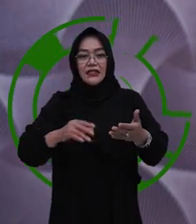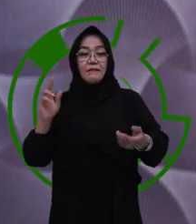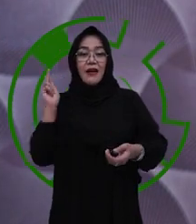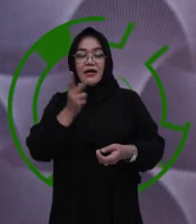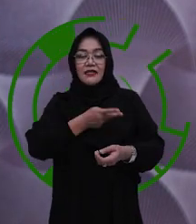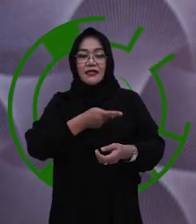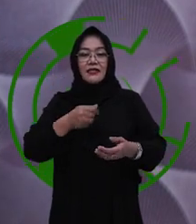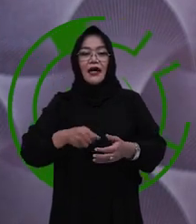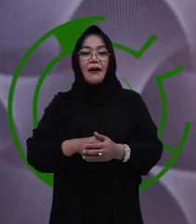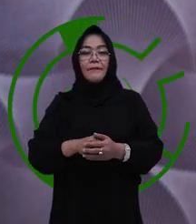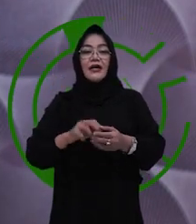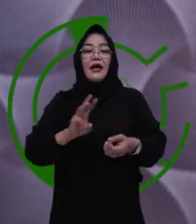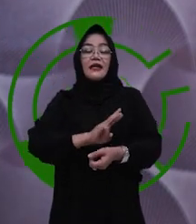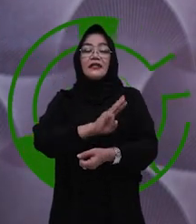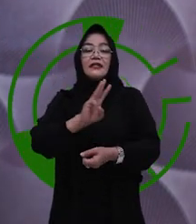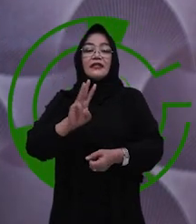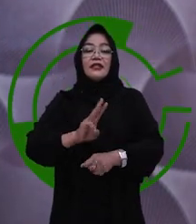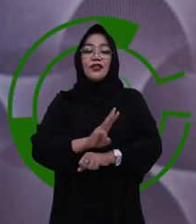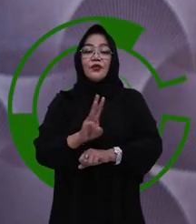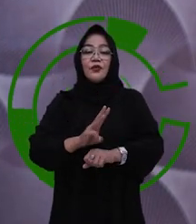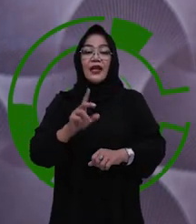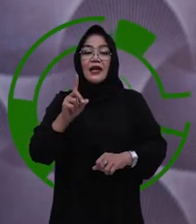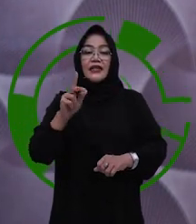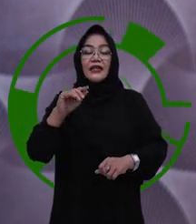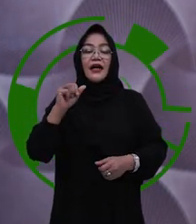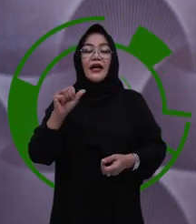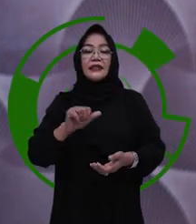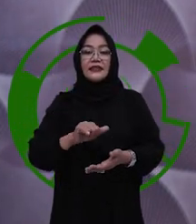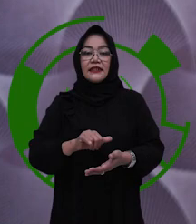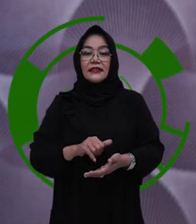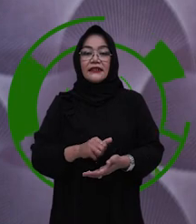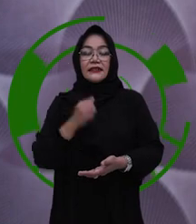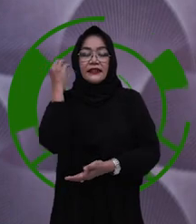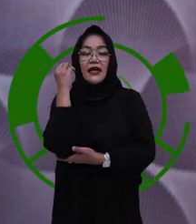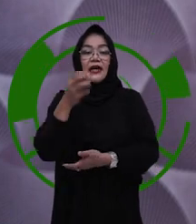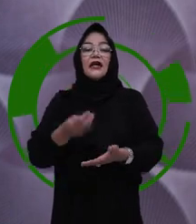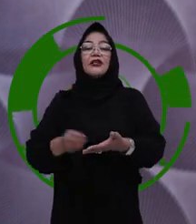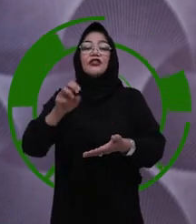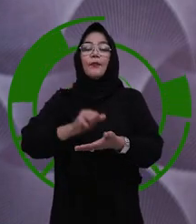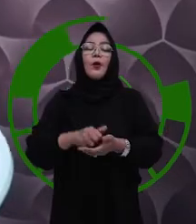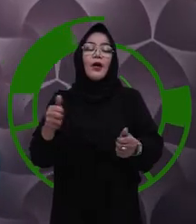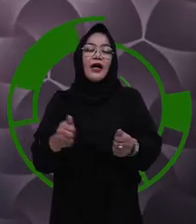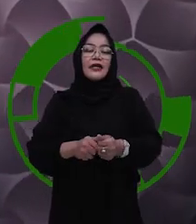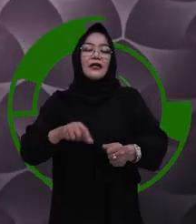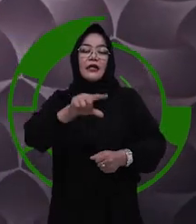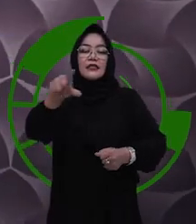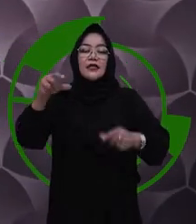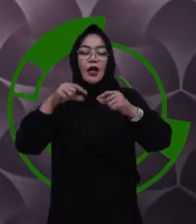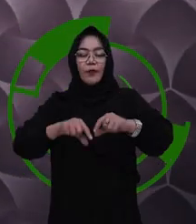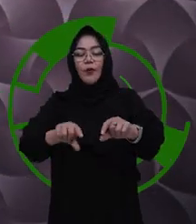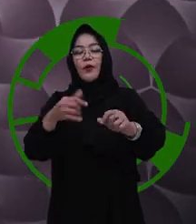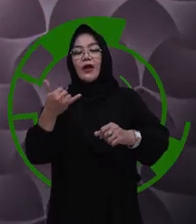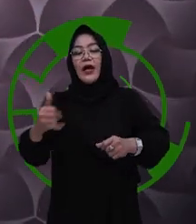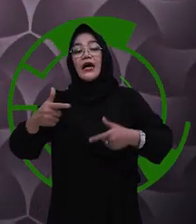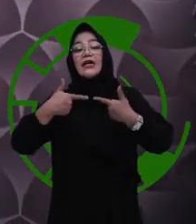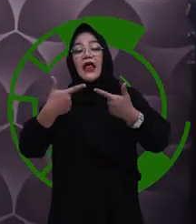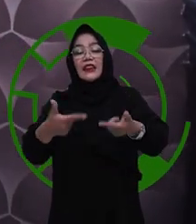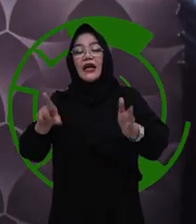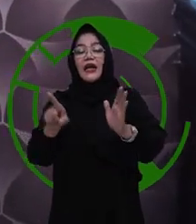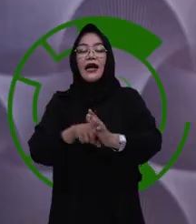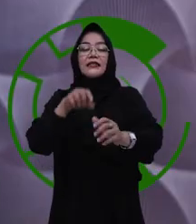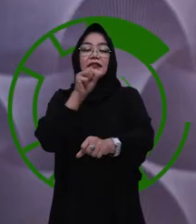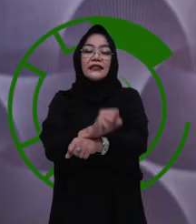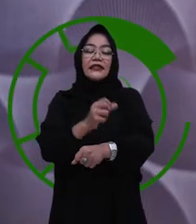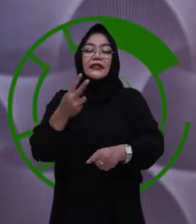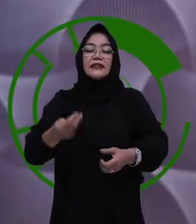aparat penegak hukum di wilayah DKI Jakarta. Semoga dengan segala upaya yang